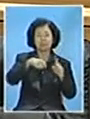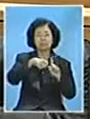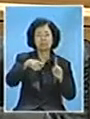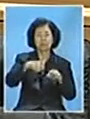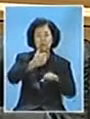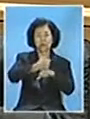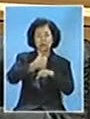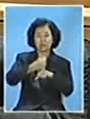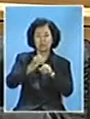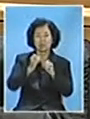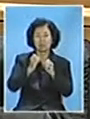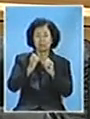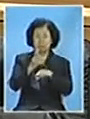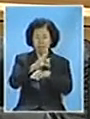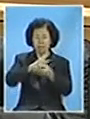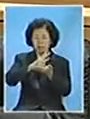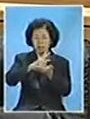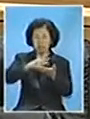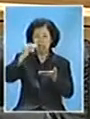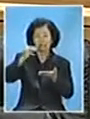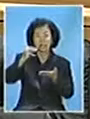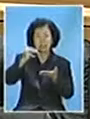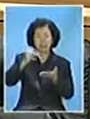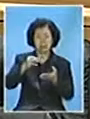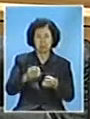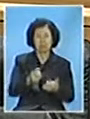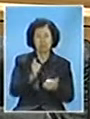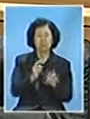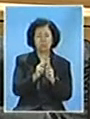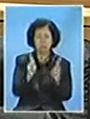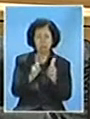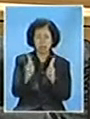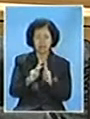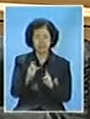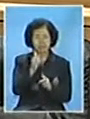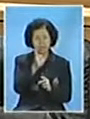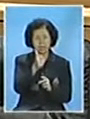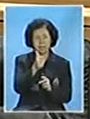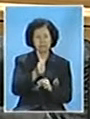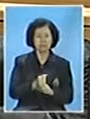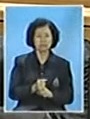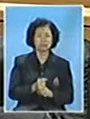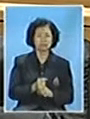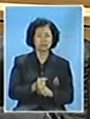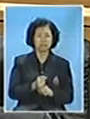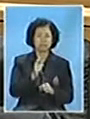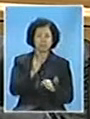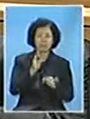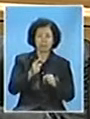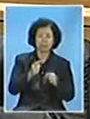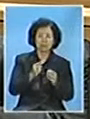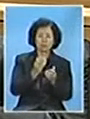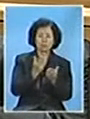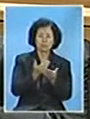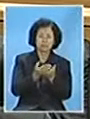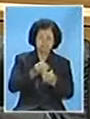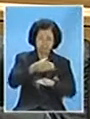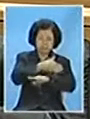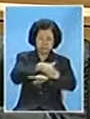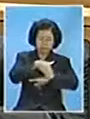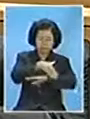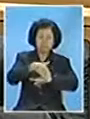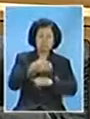ากที่อื่นเนี่ยเราให้เป็นกรรมการได้มาทำตำแหน่งอื่นได้ครับในวรรคสองนะจะเป็นเหรัญญิกก็ได้เรื่องอื่นก็ได้แต่ว่า